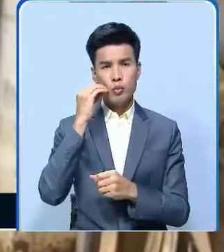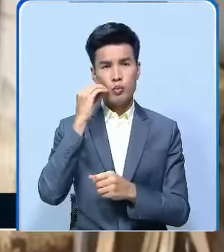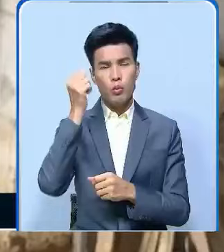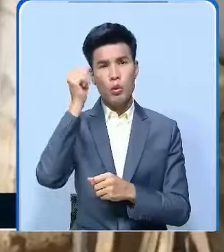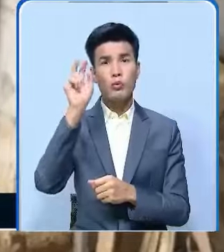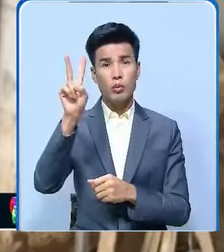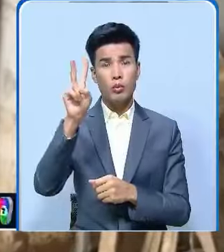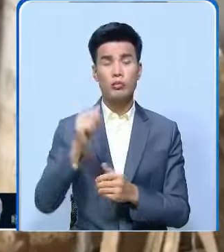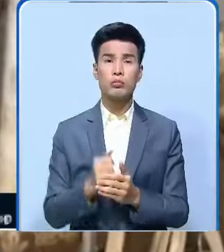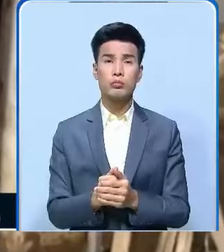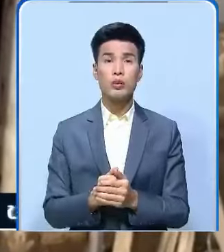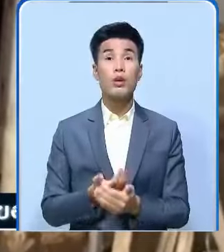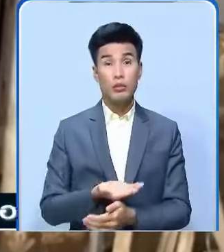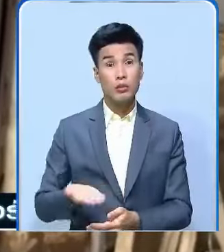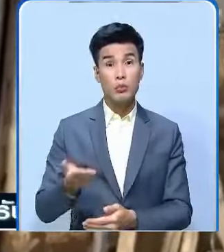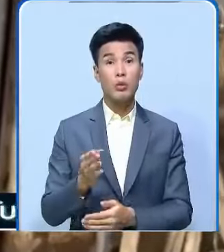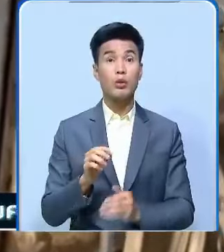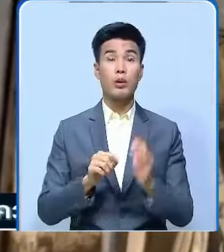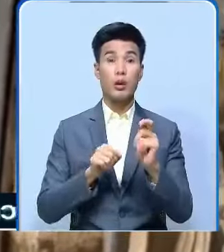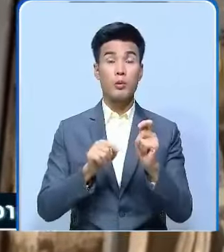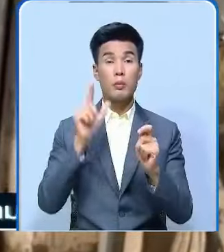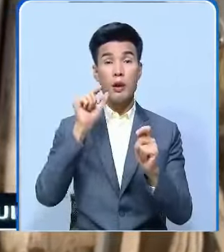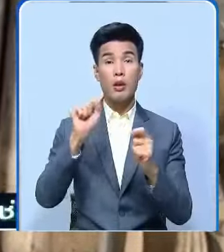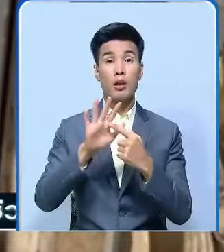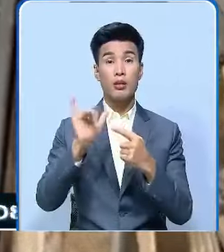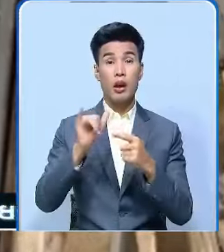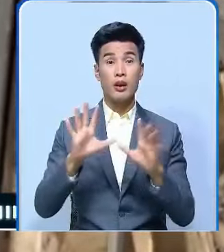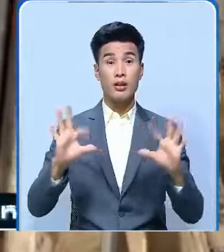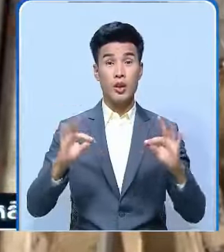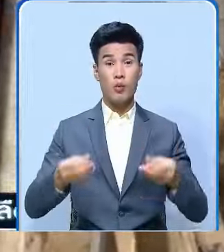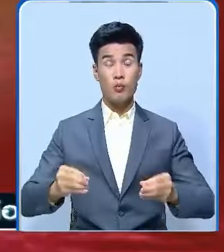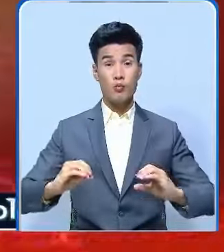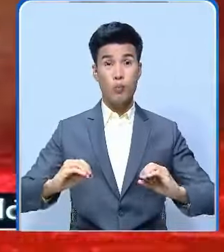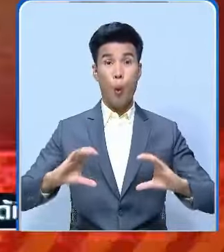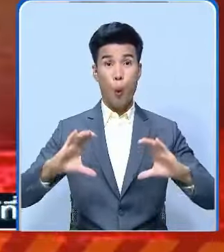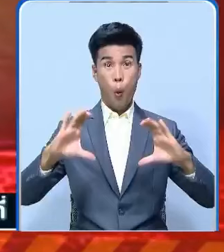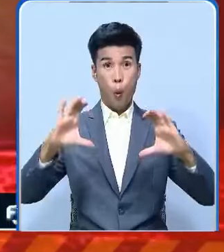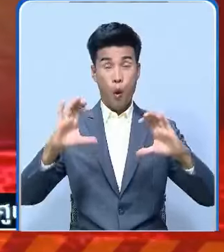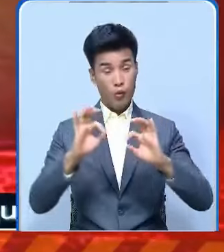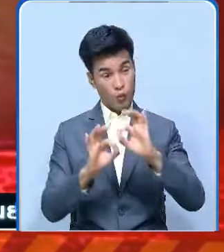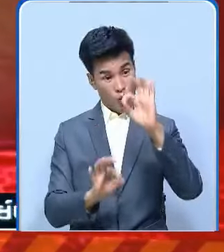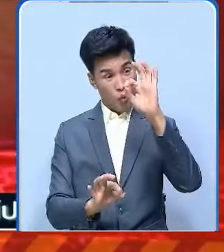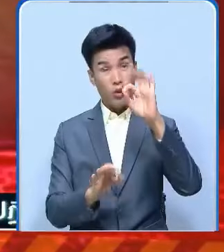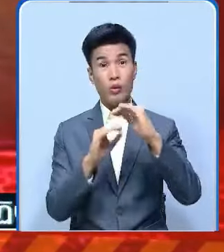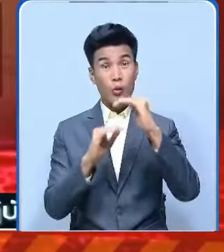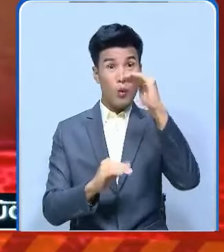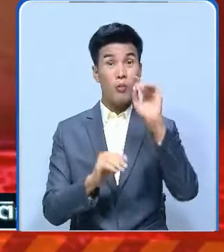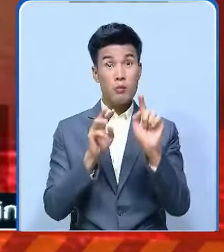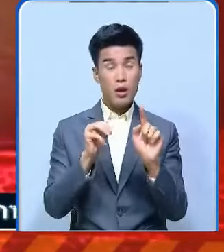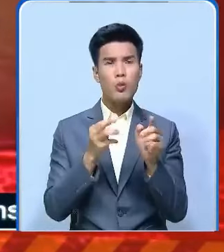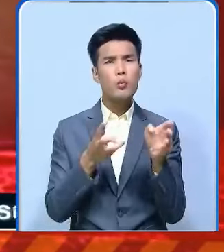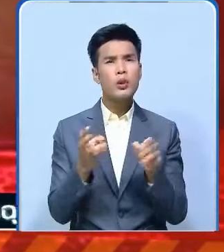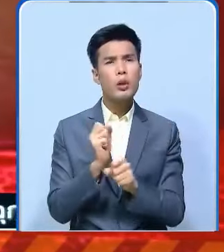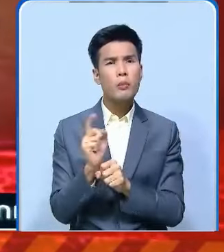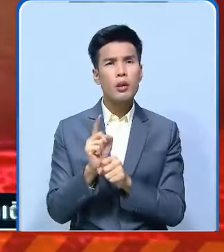ผู้ชมคะแน่นอนค่ะว่าที่แม่สายเนี่ยโคลนเนี่ยบางจุดแบบหนาเป็นเมตรเลยนะ ท่วมหัว และทีนี้เราจะมีวิธีการกำ